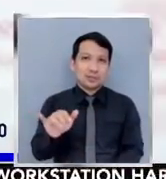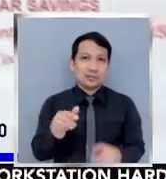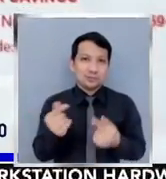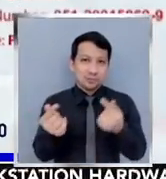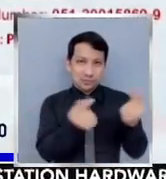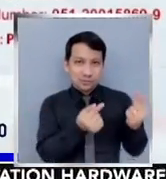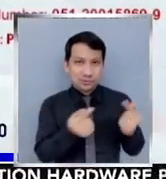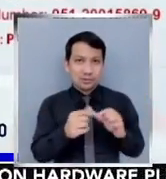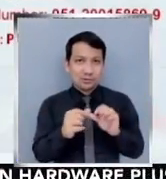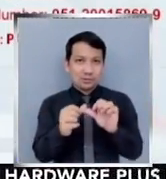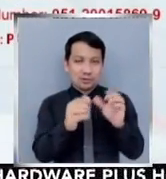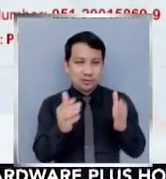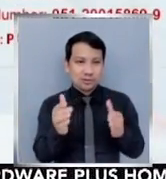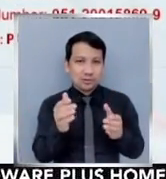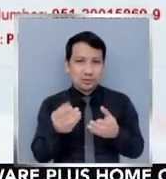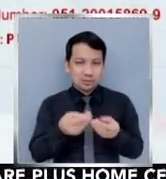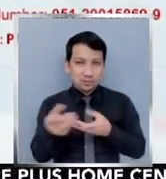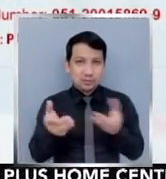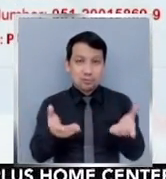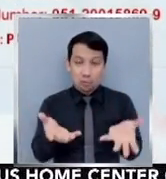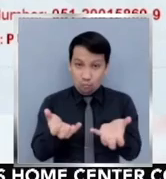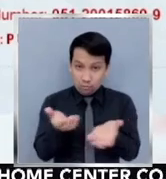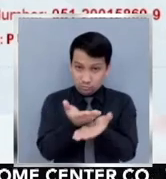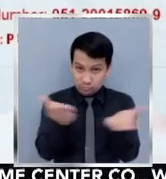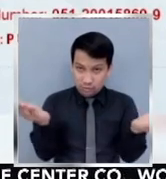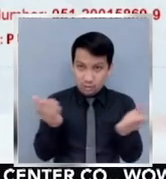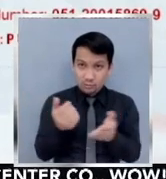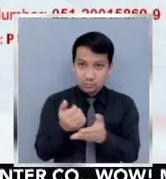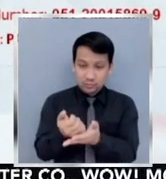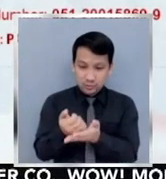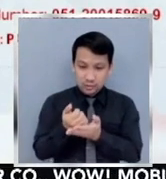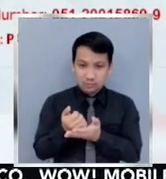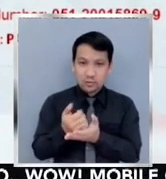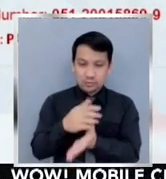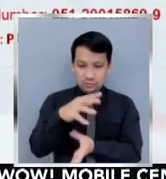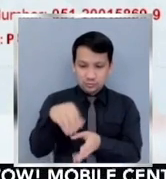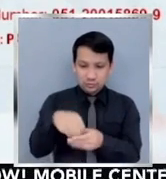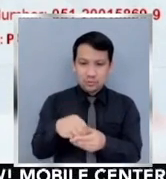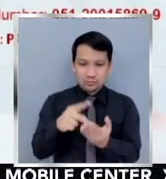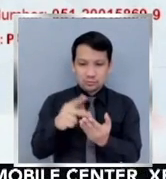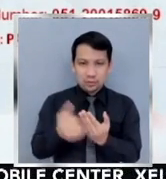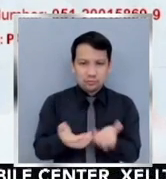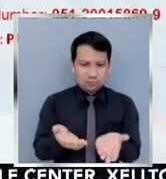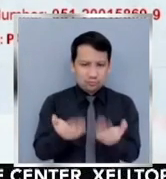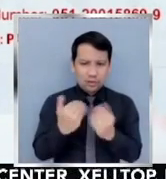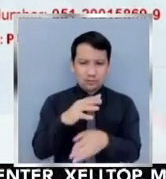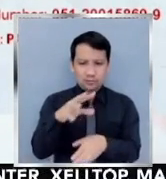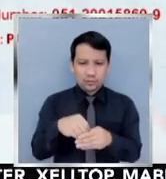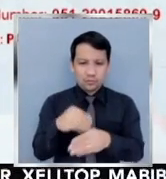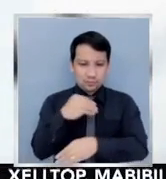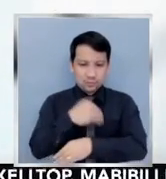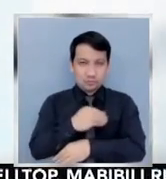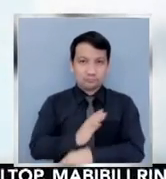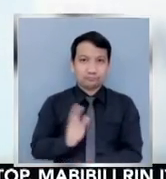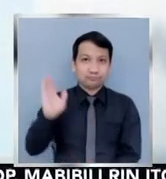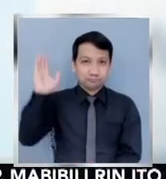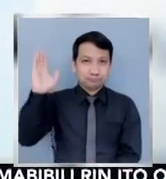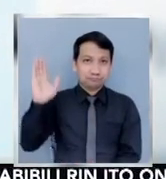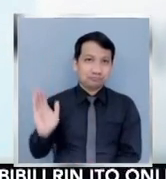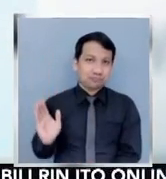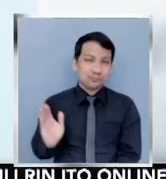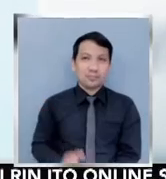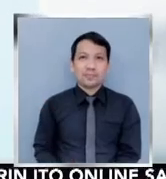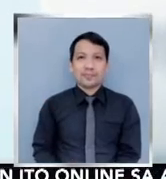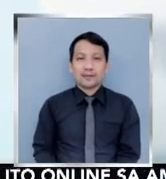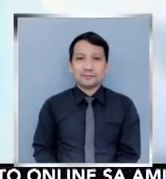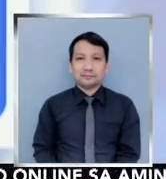po. At sa mga nais naman makiisa sa aming mga project, maaaring magdeposito sa aming mga bank account o magpadala sa